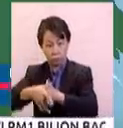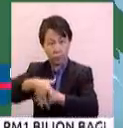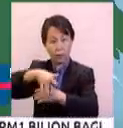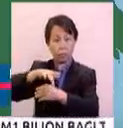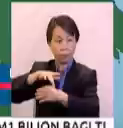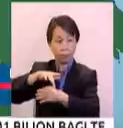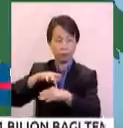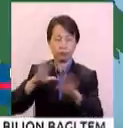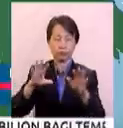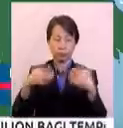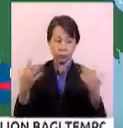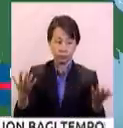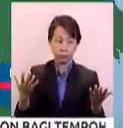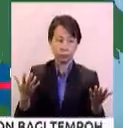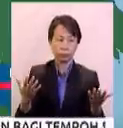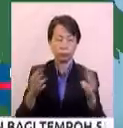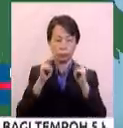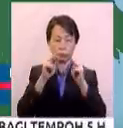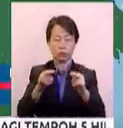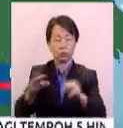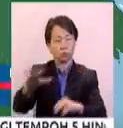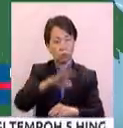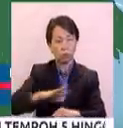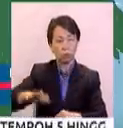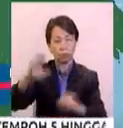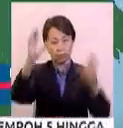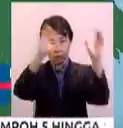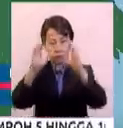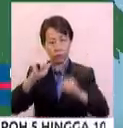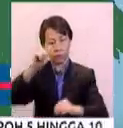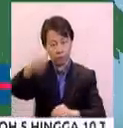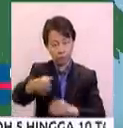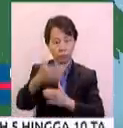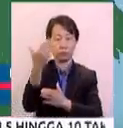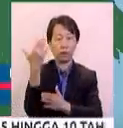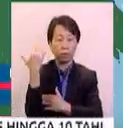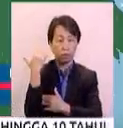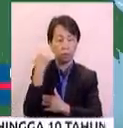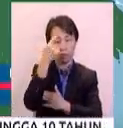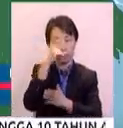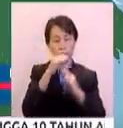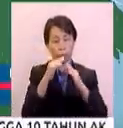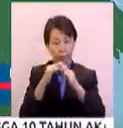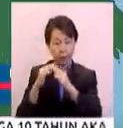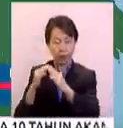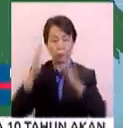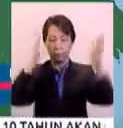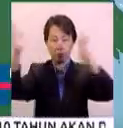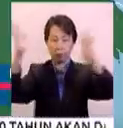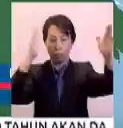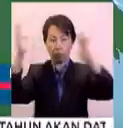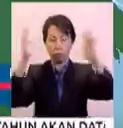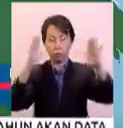nanti. Seterusnya, kita ikuti ramalan cuaca pagi esok bagi bandar-bandar utama seluruh Malaysia. Sekian sahaja dari